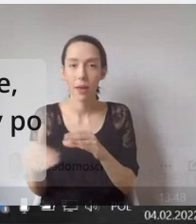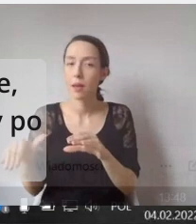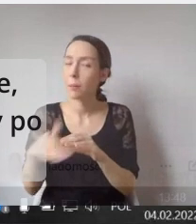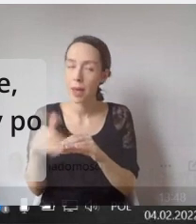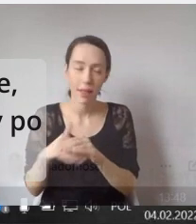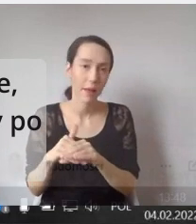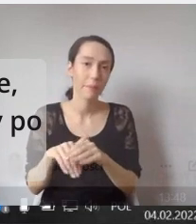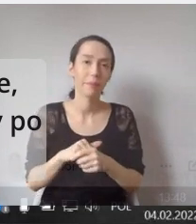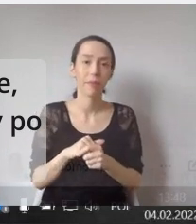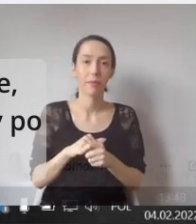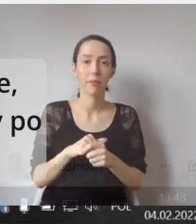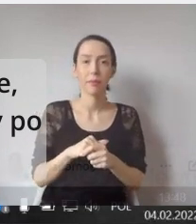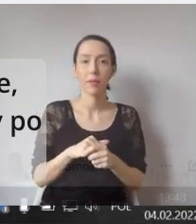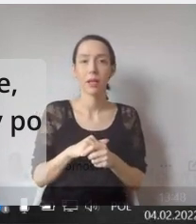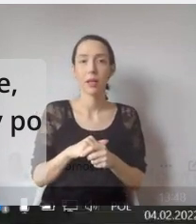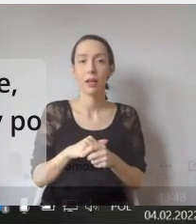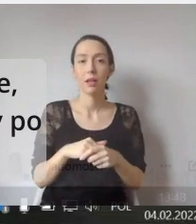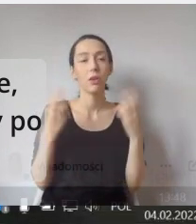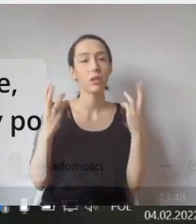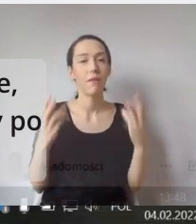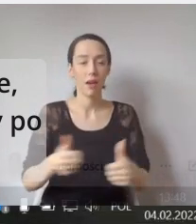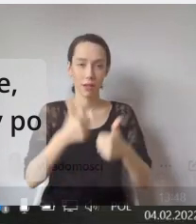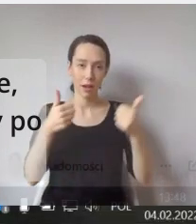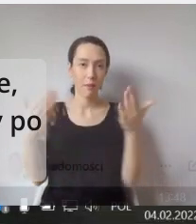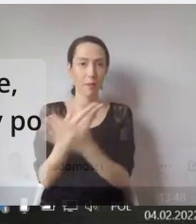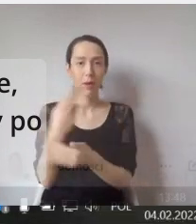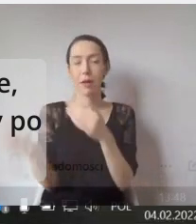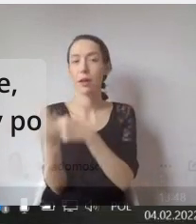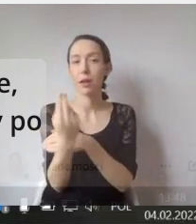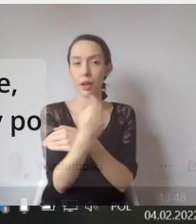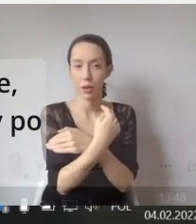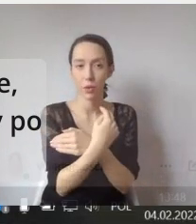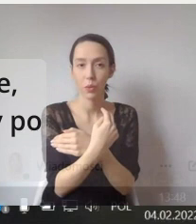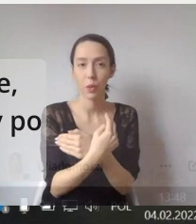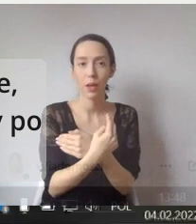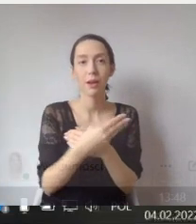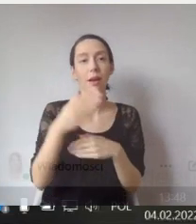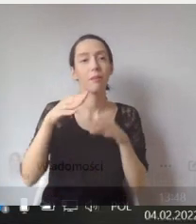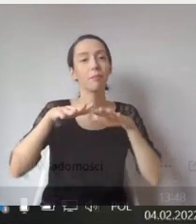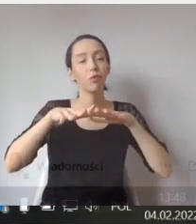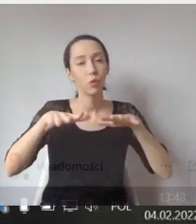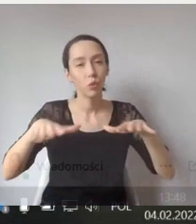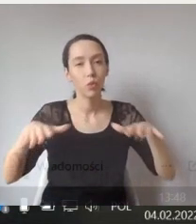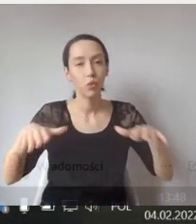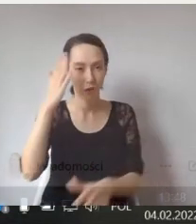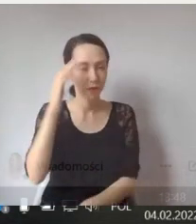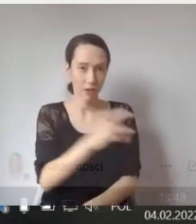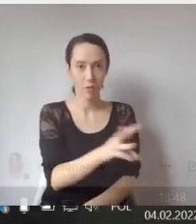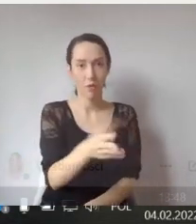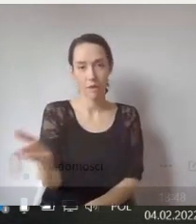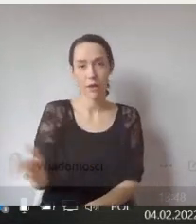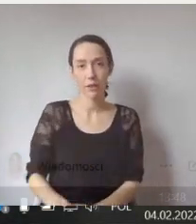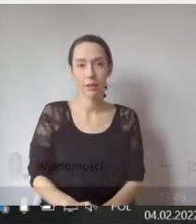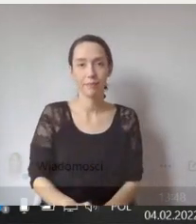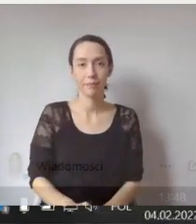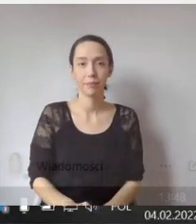większą wiedzę na temat tego, czy po prostu pasujecie do profilu, na który szuka. Także jak najbardziej myślę,